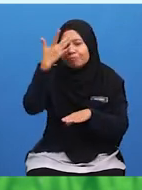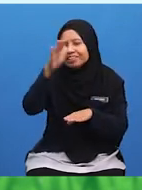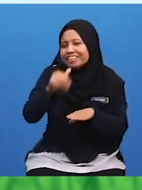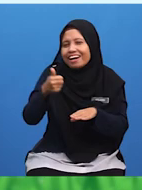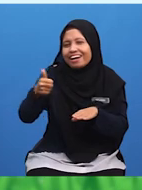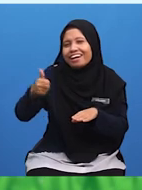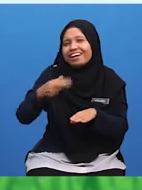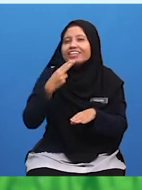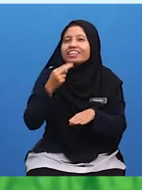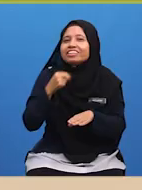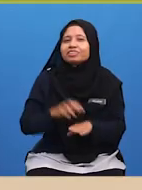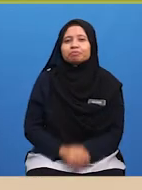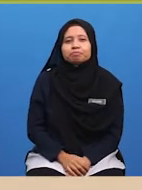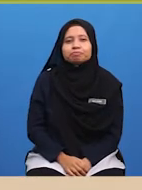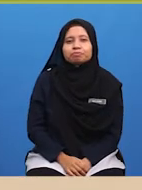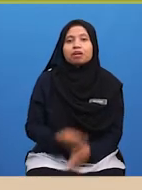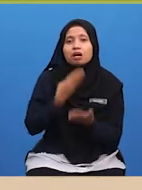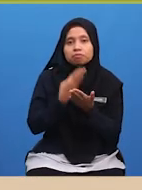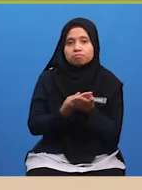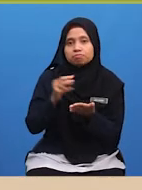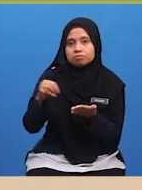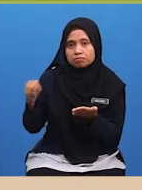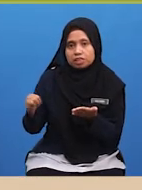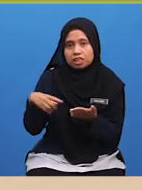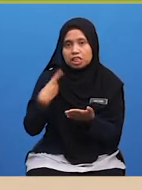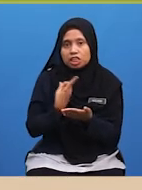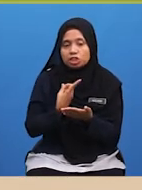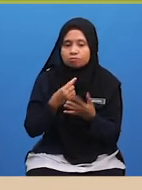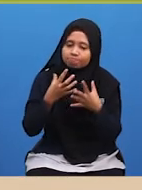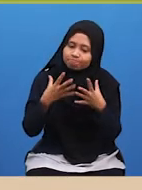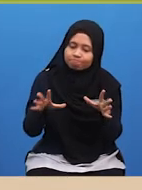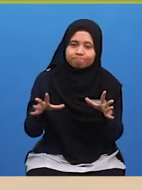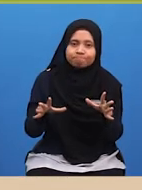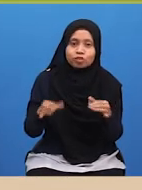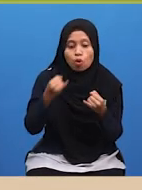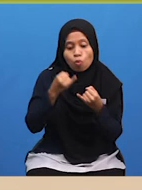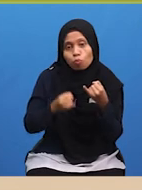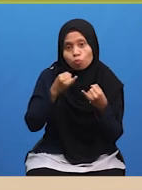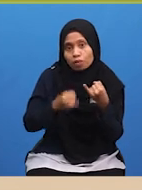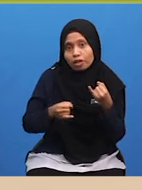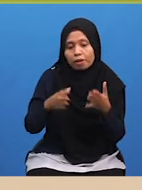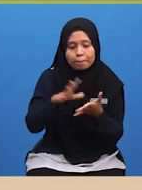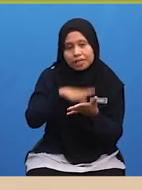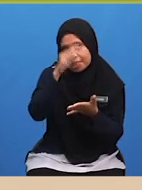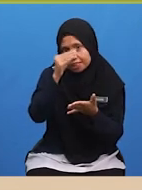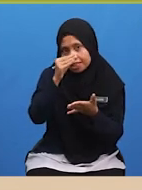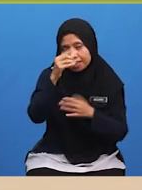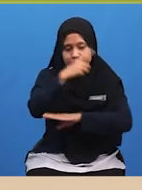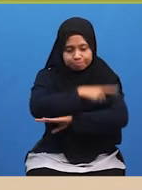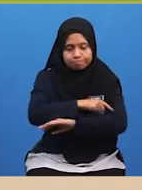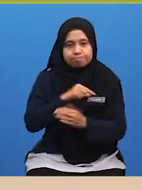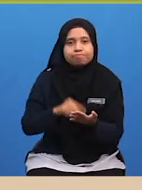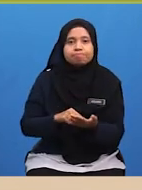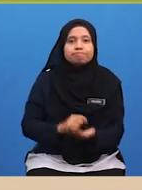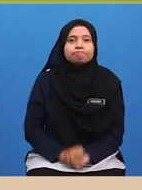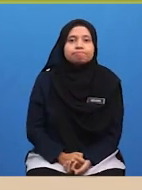Pandai si comel ni. Baiklah murid-murid, kita sudah ke penghujung sesi pembelajaran pada hari